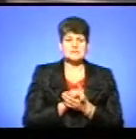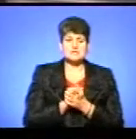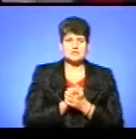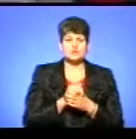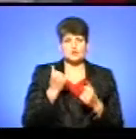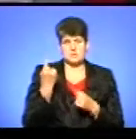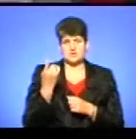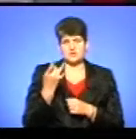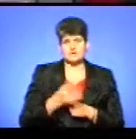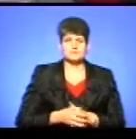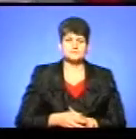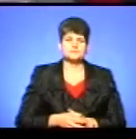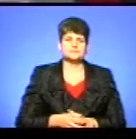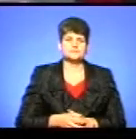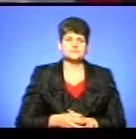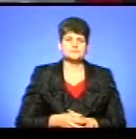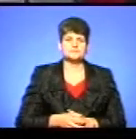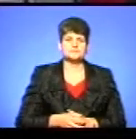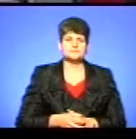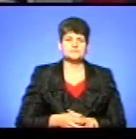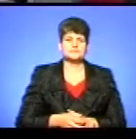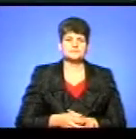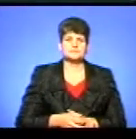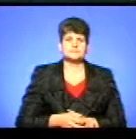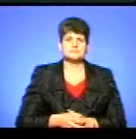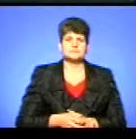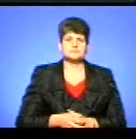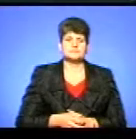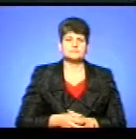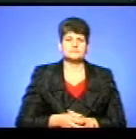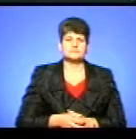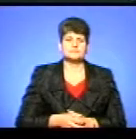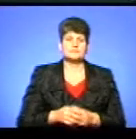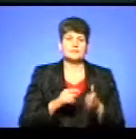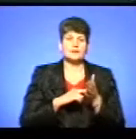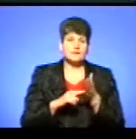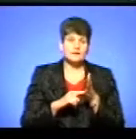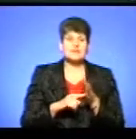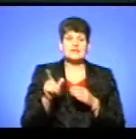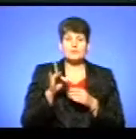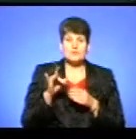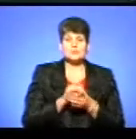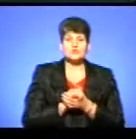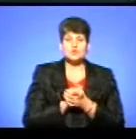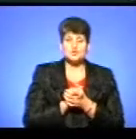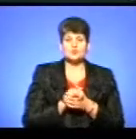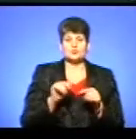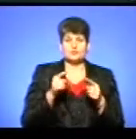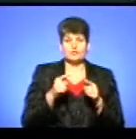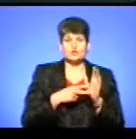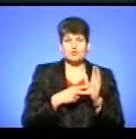сьогодні вперше. Тарас Бурак, Оксана Галіяш, новини. Зазначу, Європейський Союз утворений